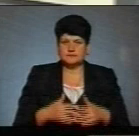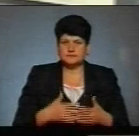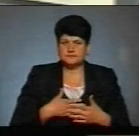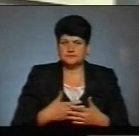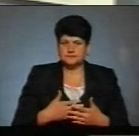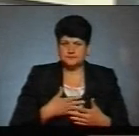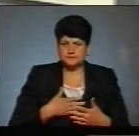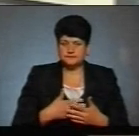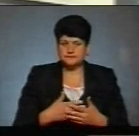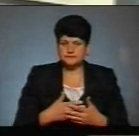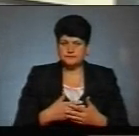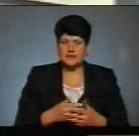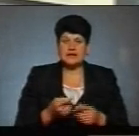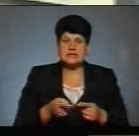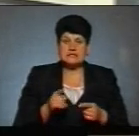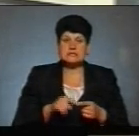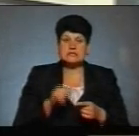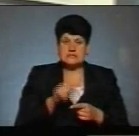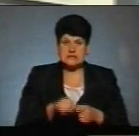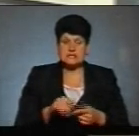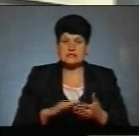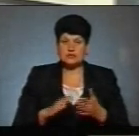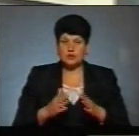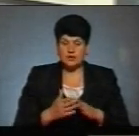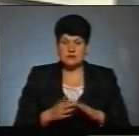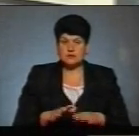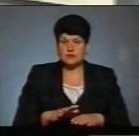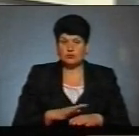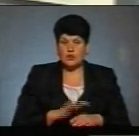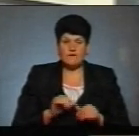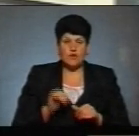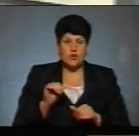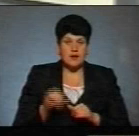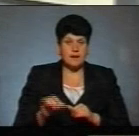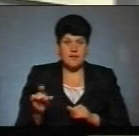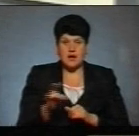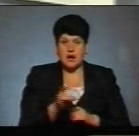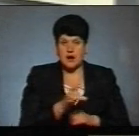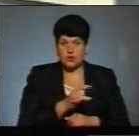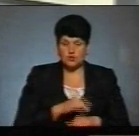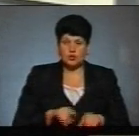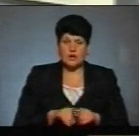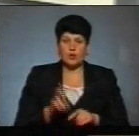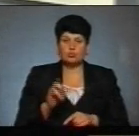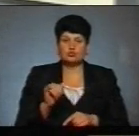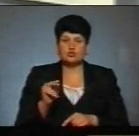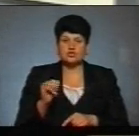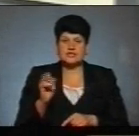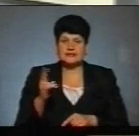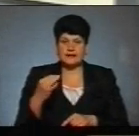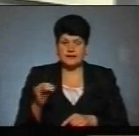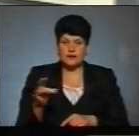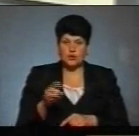дихальні апарати. Ця ситуація ставалася така в окремих районах, як і Бучицький район, і